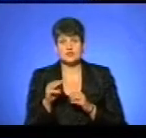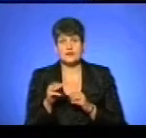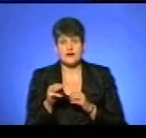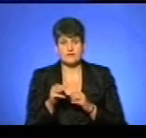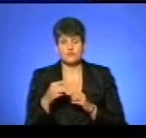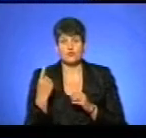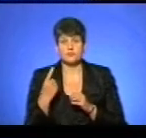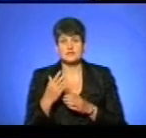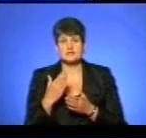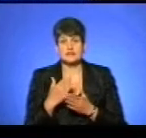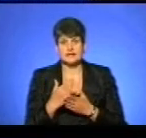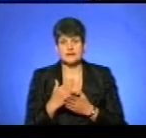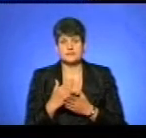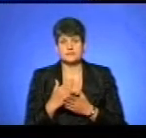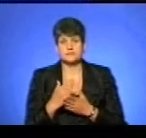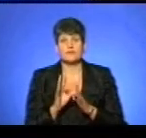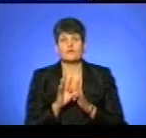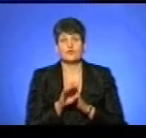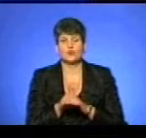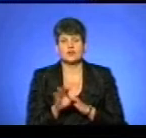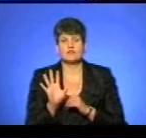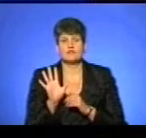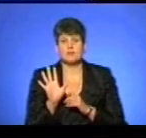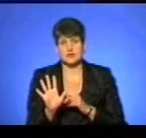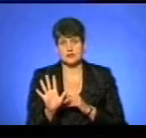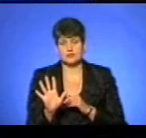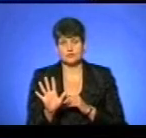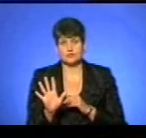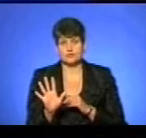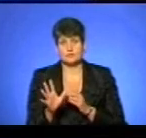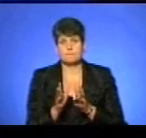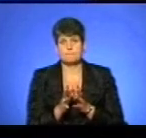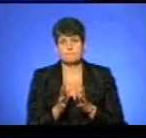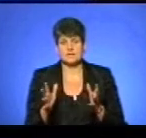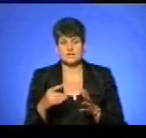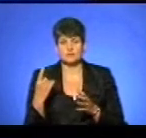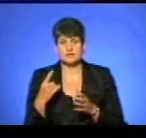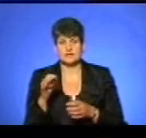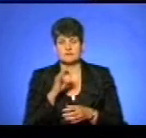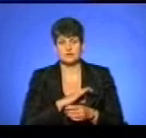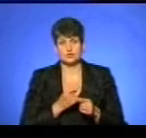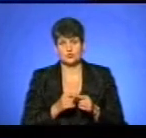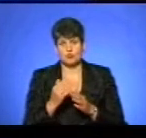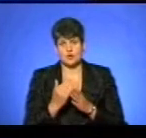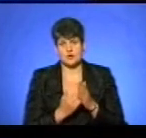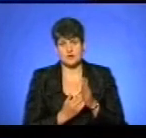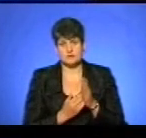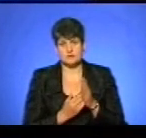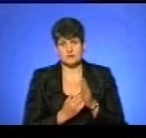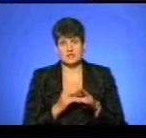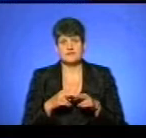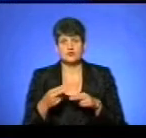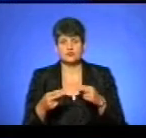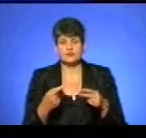січень-травень область є, входить, будемо казати, в п'ятірку найбільших областей, які скористалися даною програмою. І відшкодовано